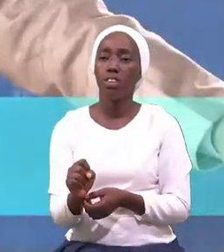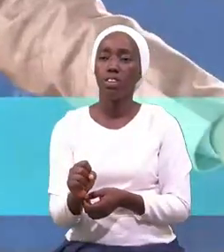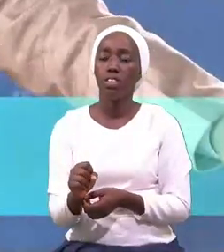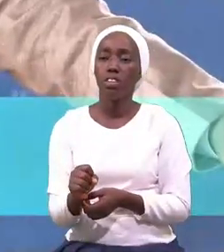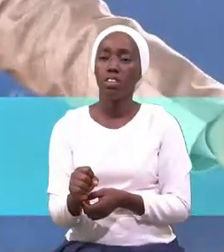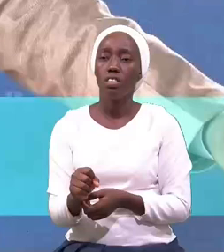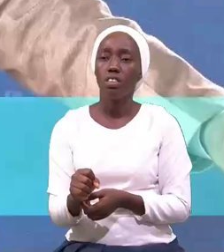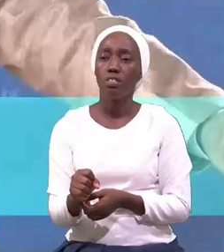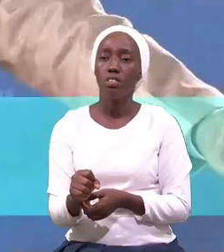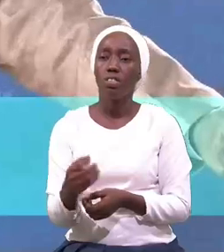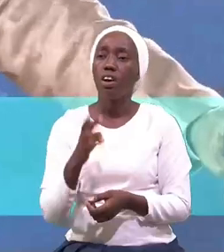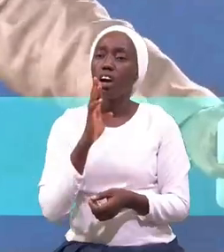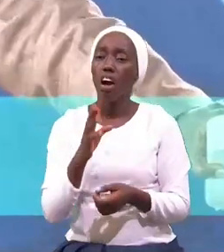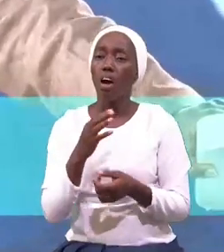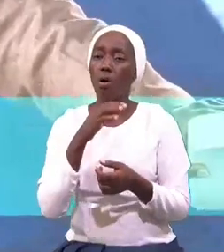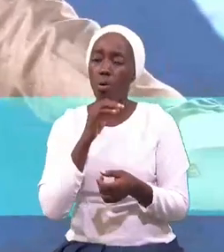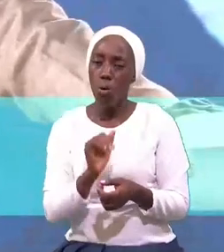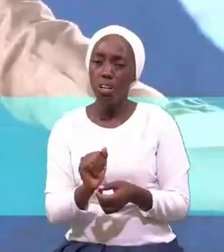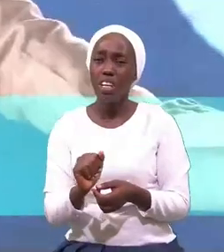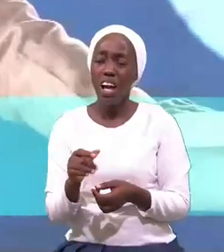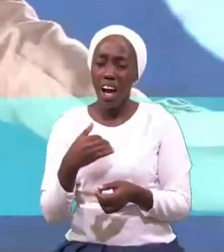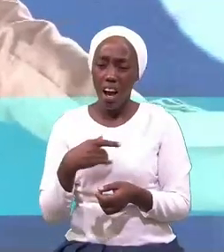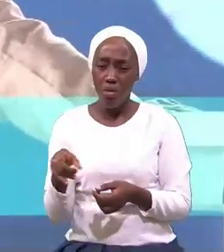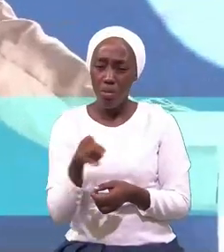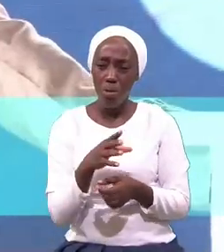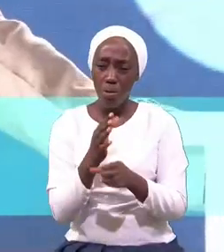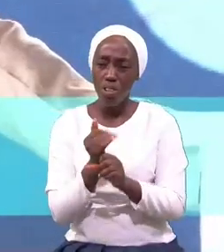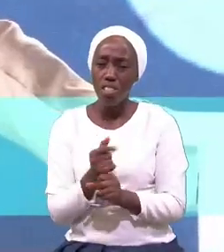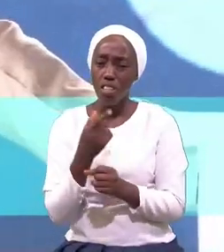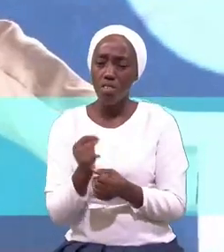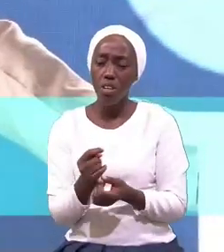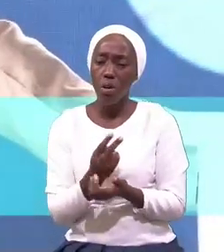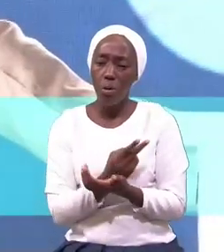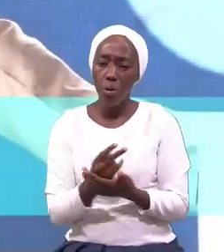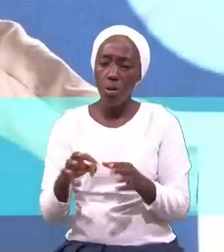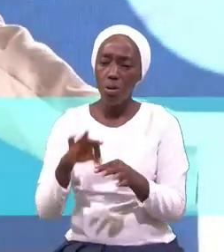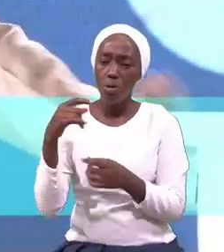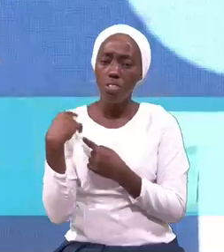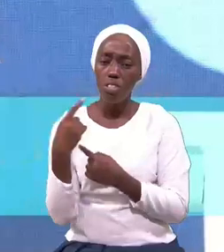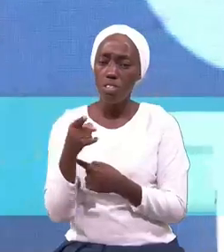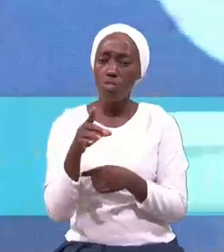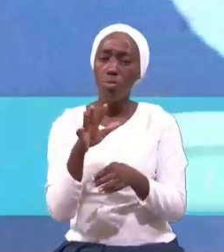Ils étaient froids et tièdes. Il dit, mais est-ce que vous avez reçu le Saint-Esprit depuis que vous avez cru?